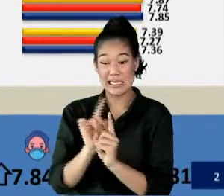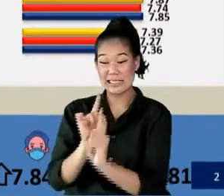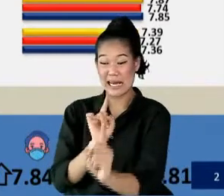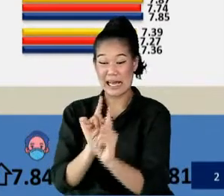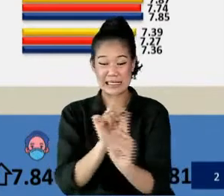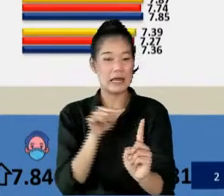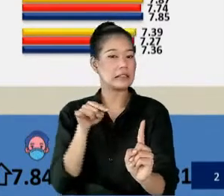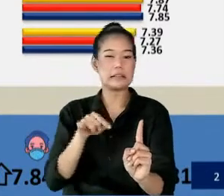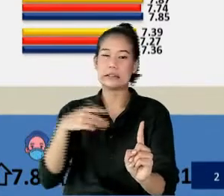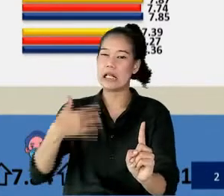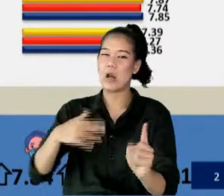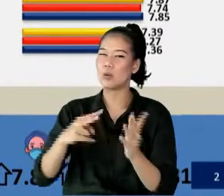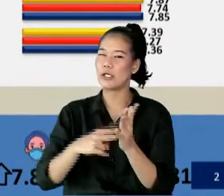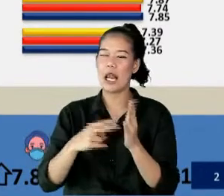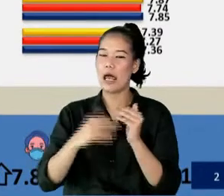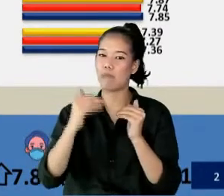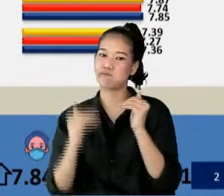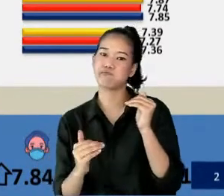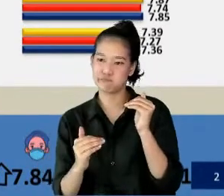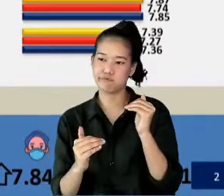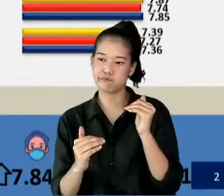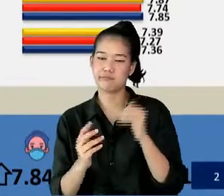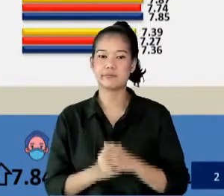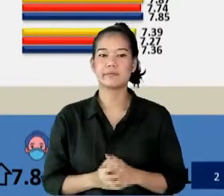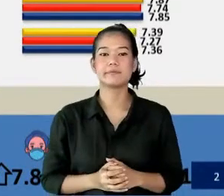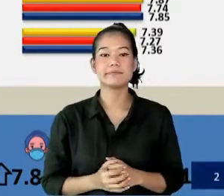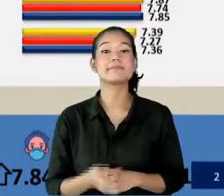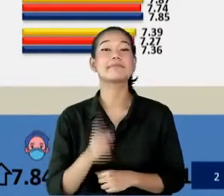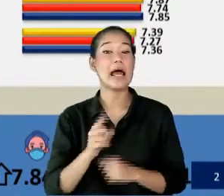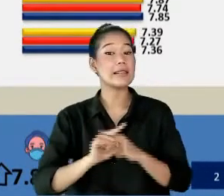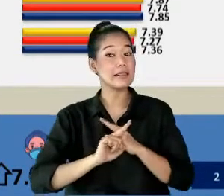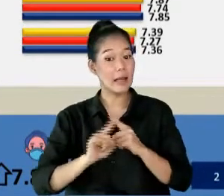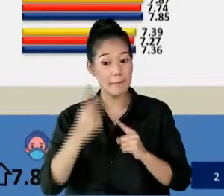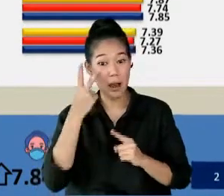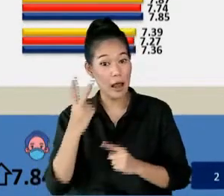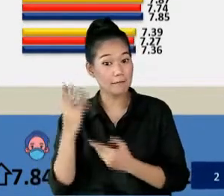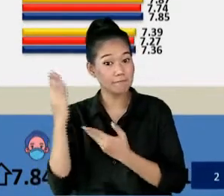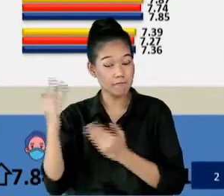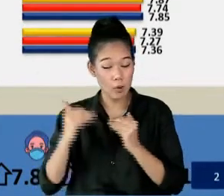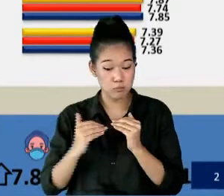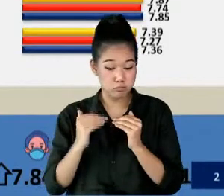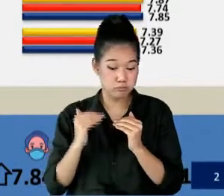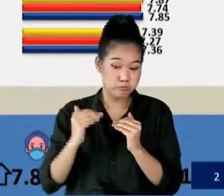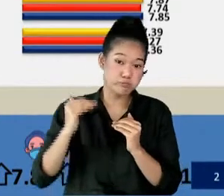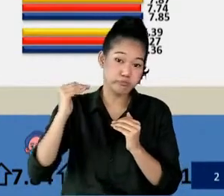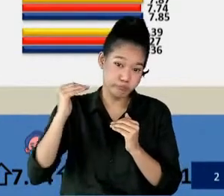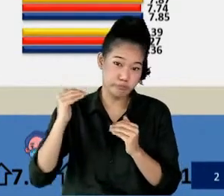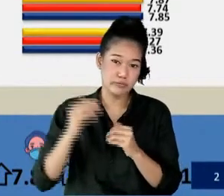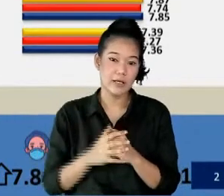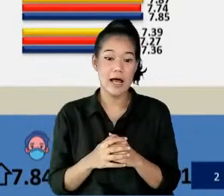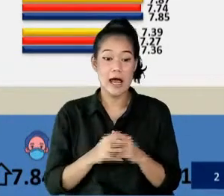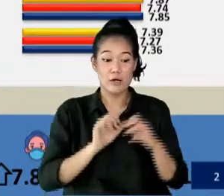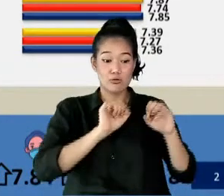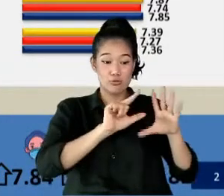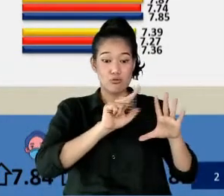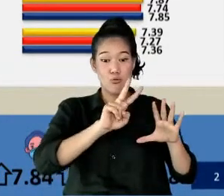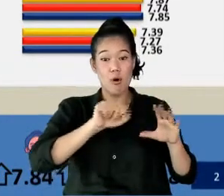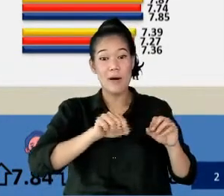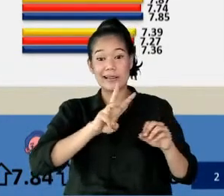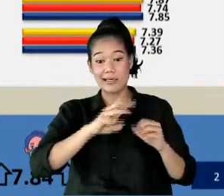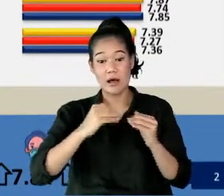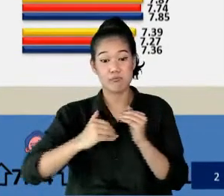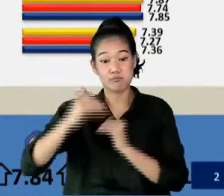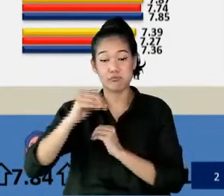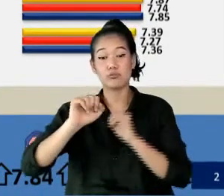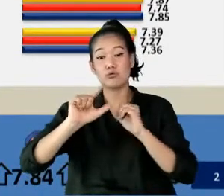yang skornya selalu paling rendah. Okay. Ya. Nah, tetapi naik yang paling penting juga trennya, progresnya dari 7,23